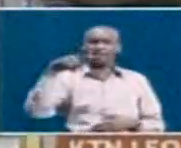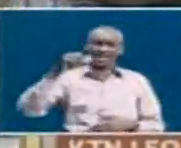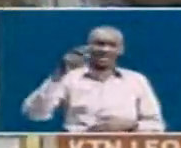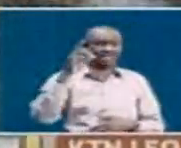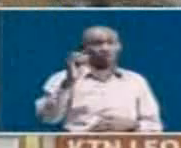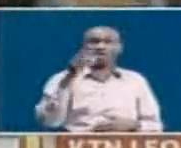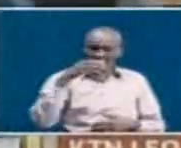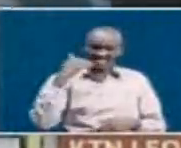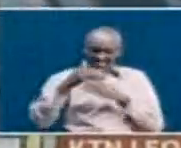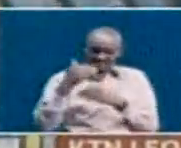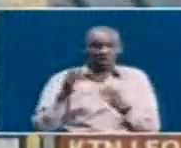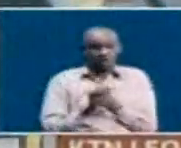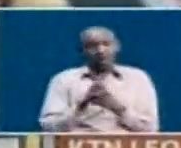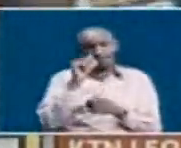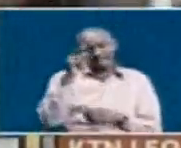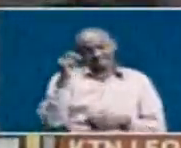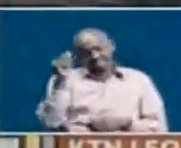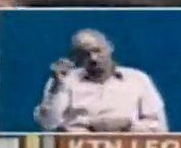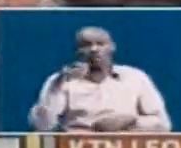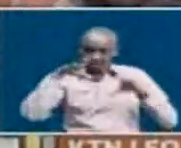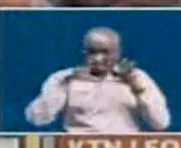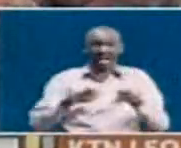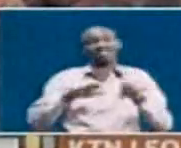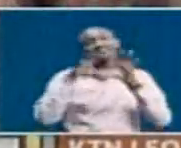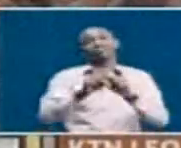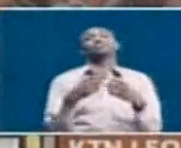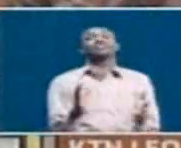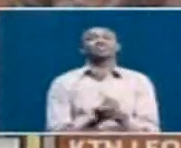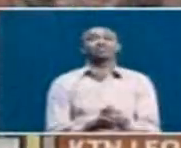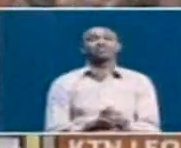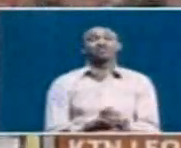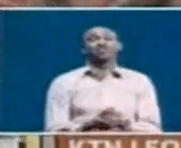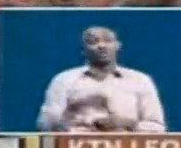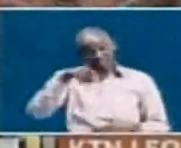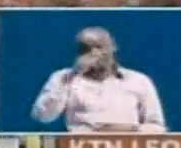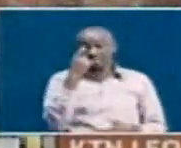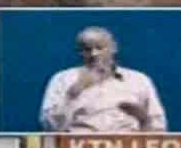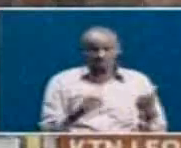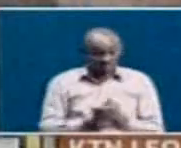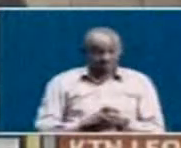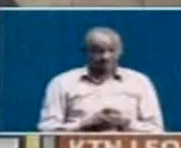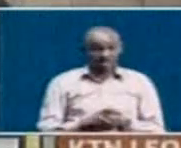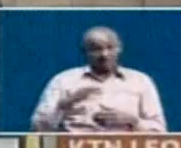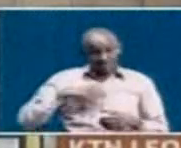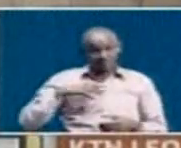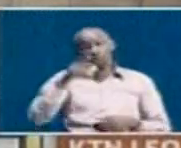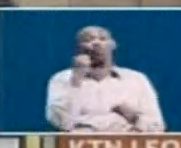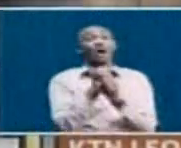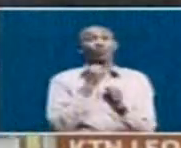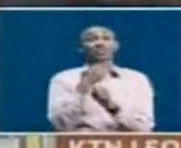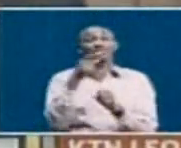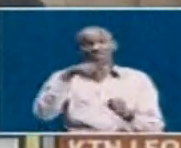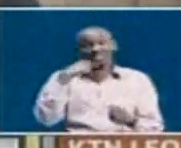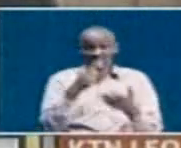lililoko mpakani Turkana na Baringo kunyakuliwa. Kusema ya kwamba ati wewe utafunga watu ambao wanafanya kazi,